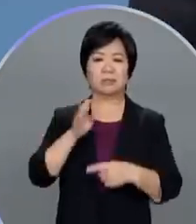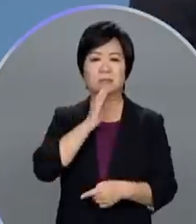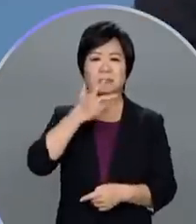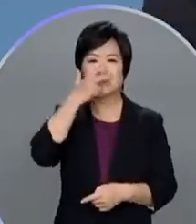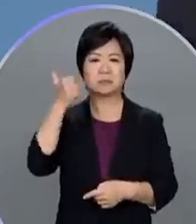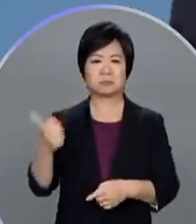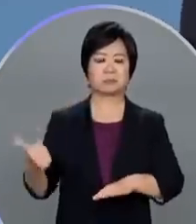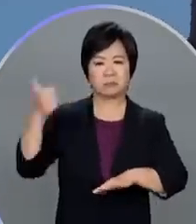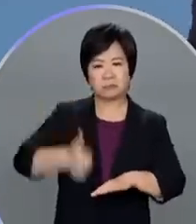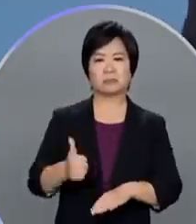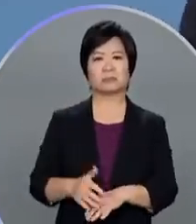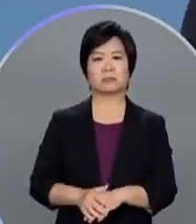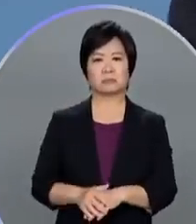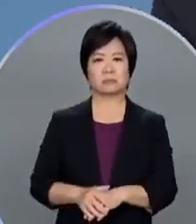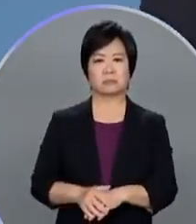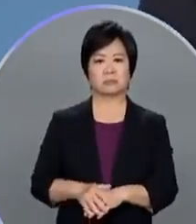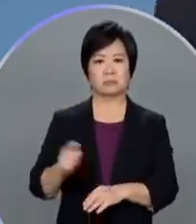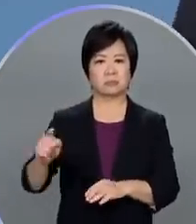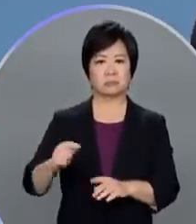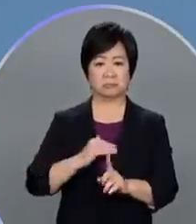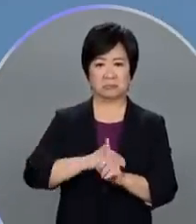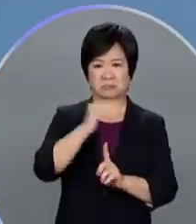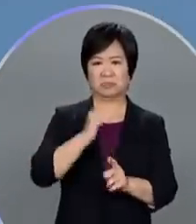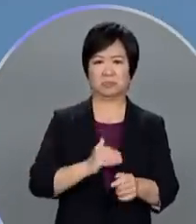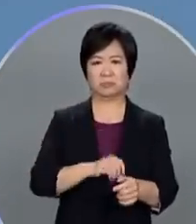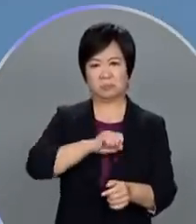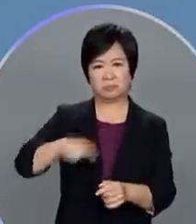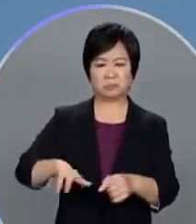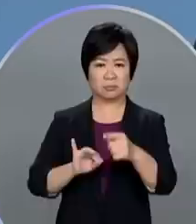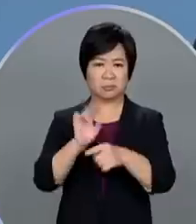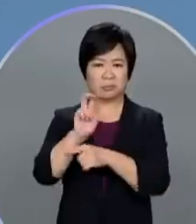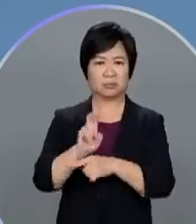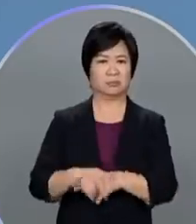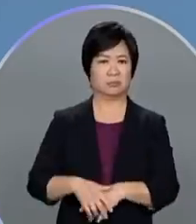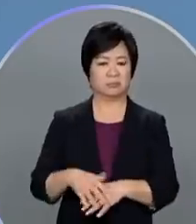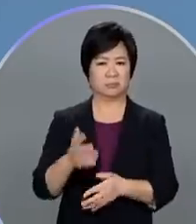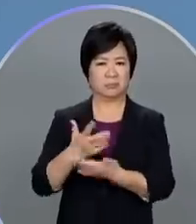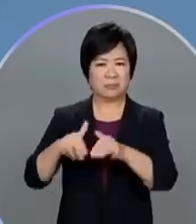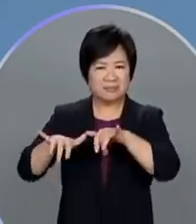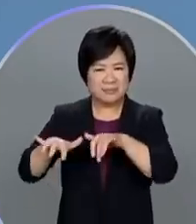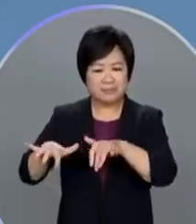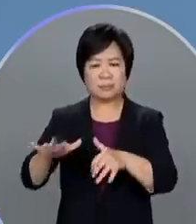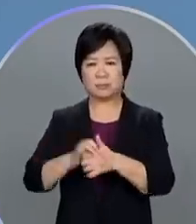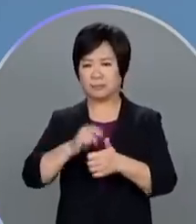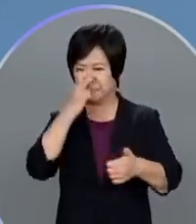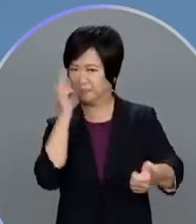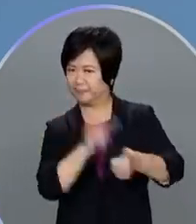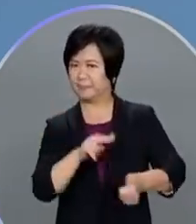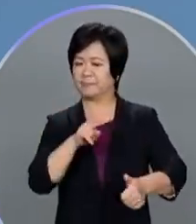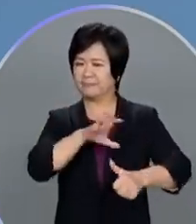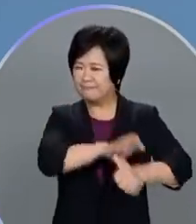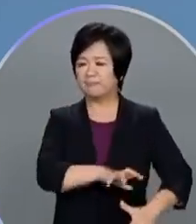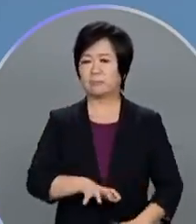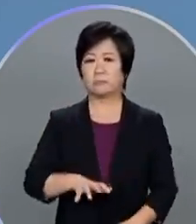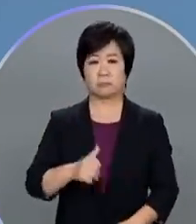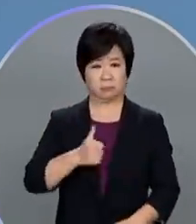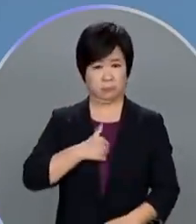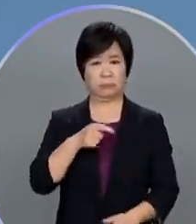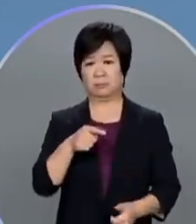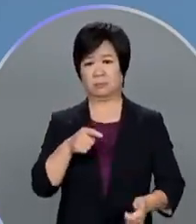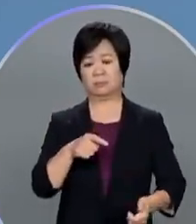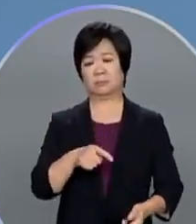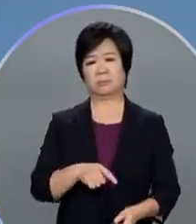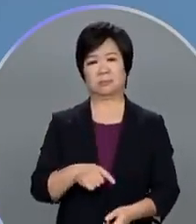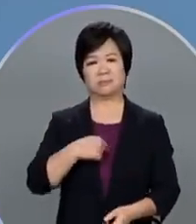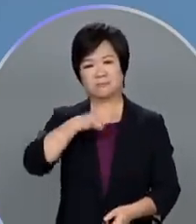啊，他民调赢你20%，被你网军打垮了。真的，我多